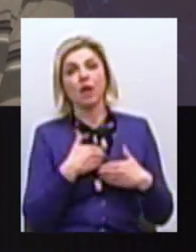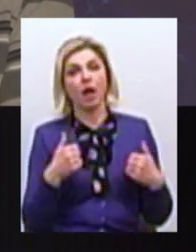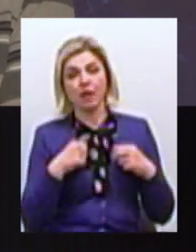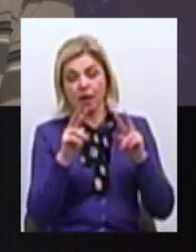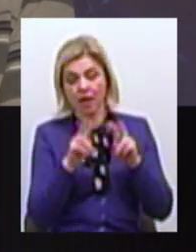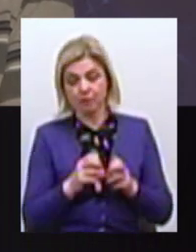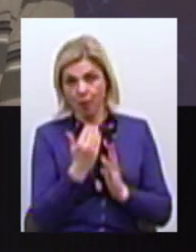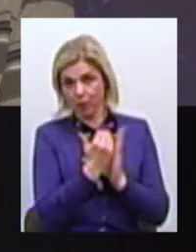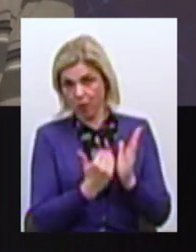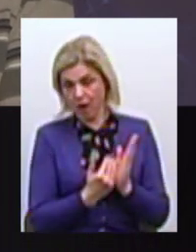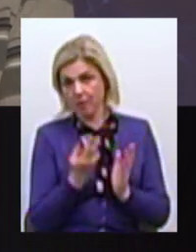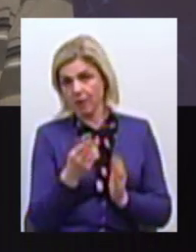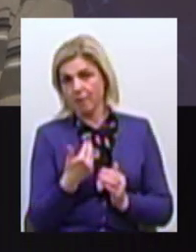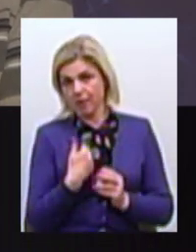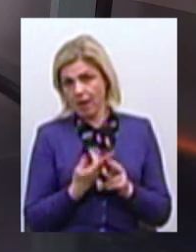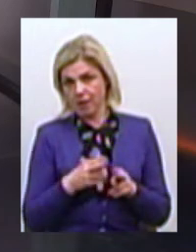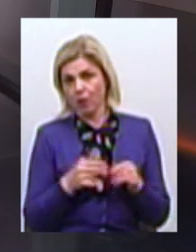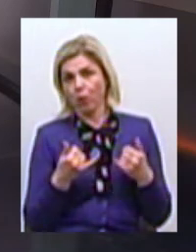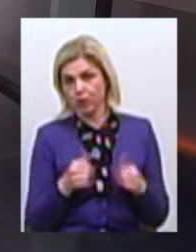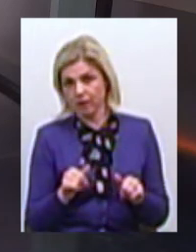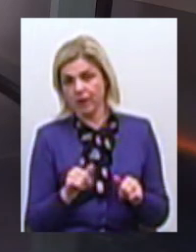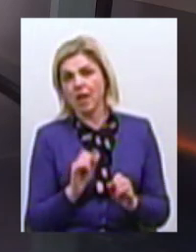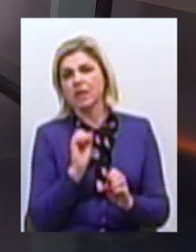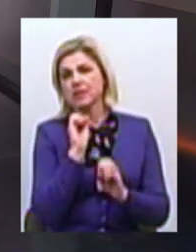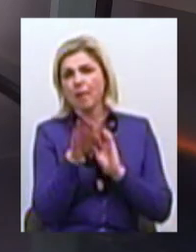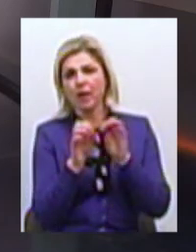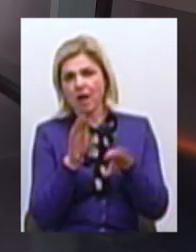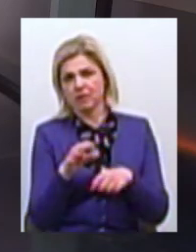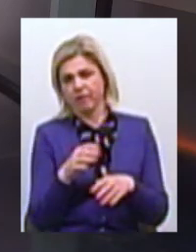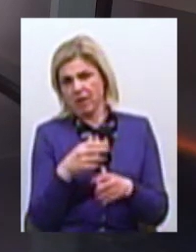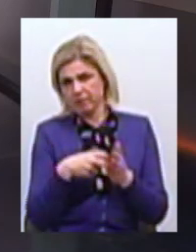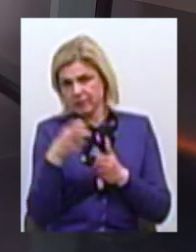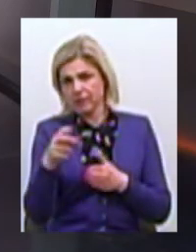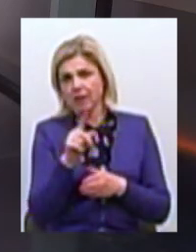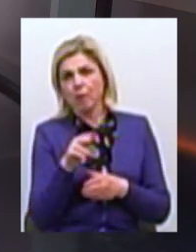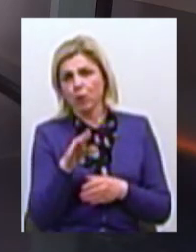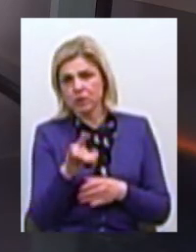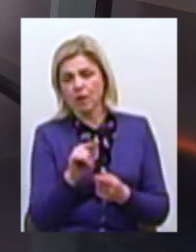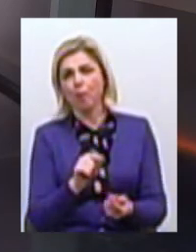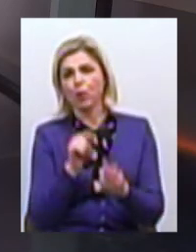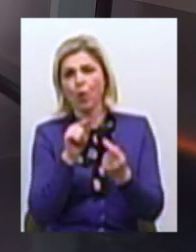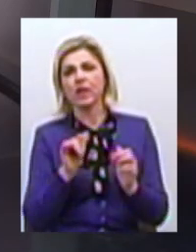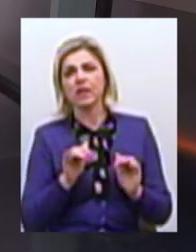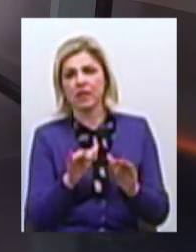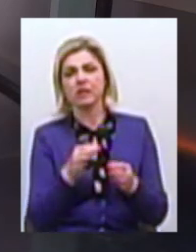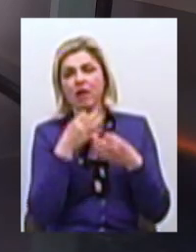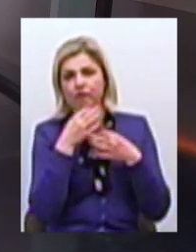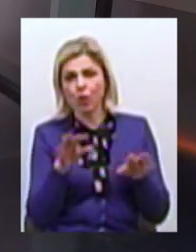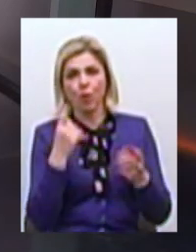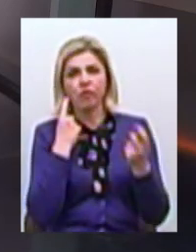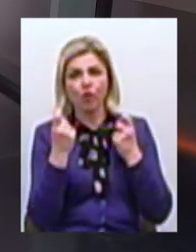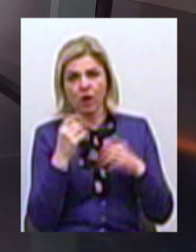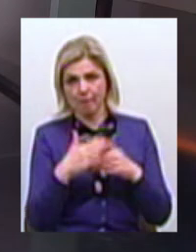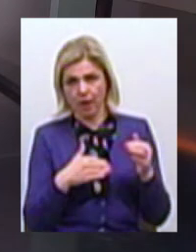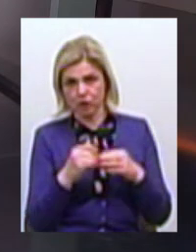Для меня это удивительно. Забрасывание нас запросами, противодействие всевозможное информационное, практическое